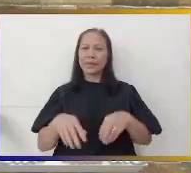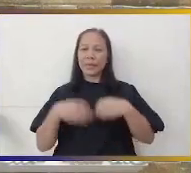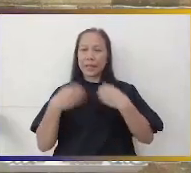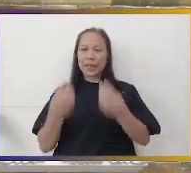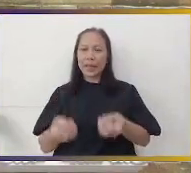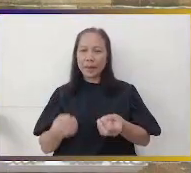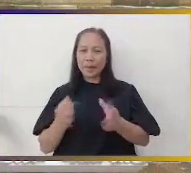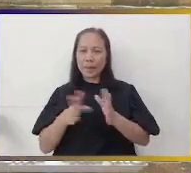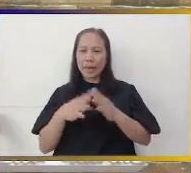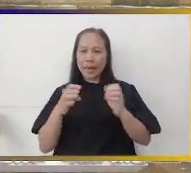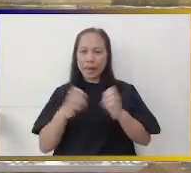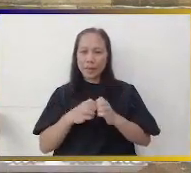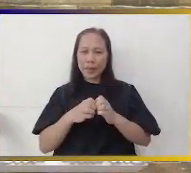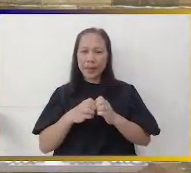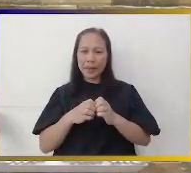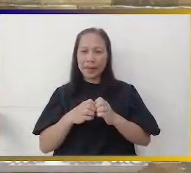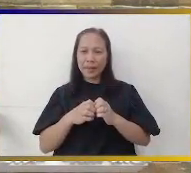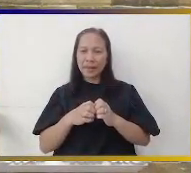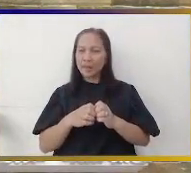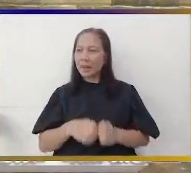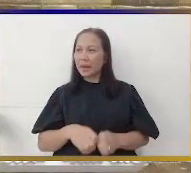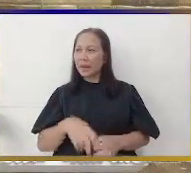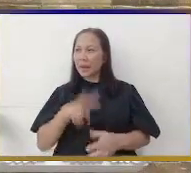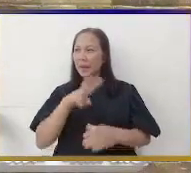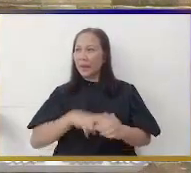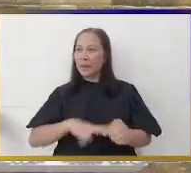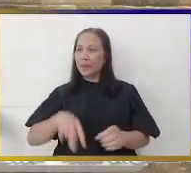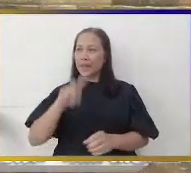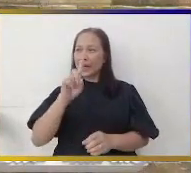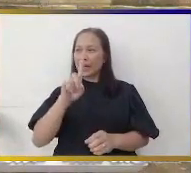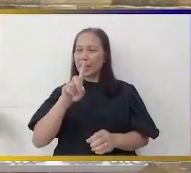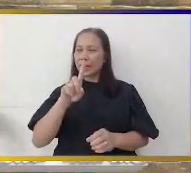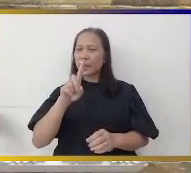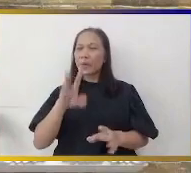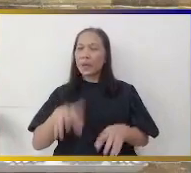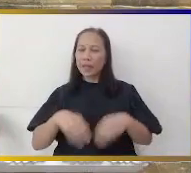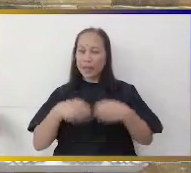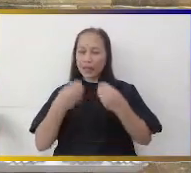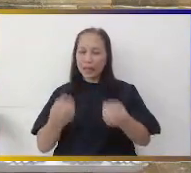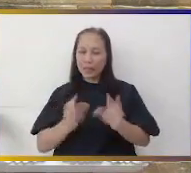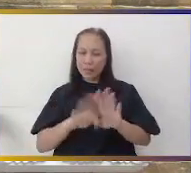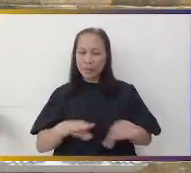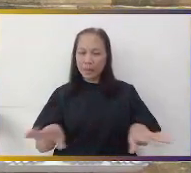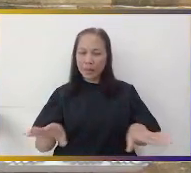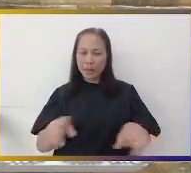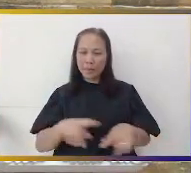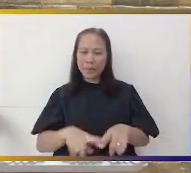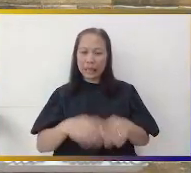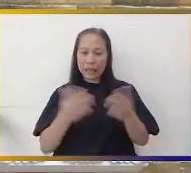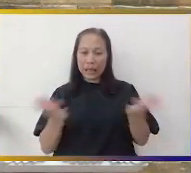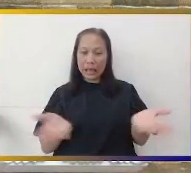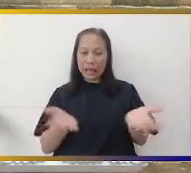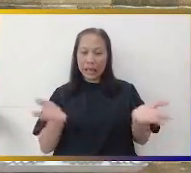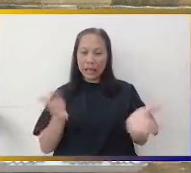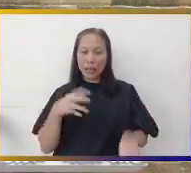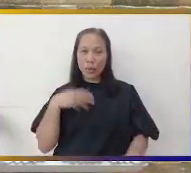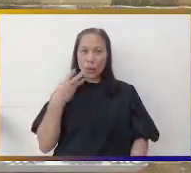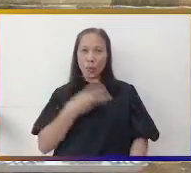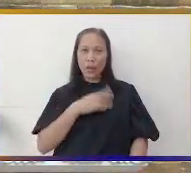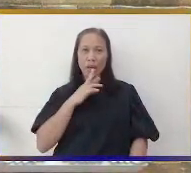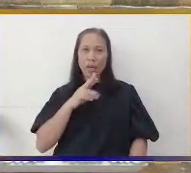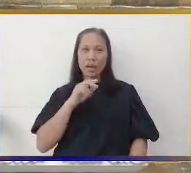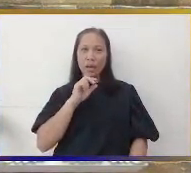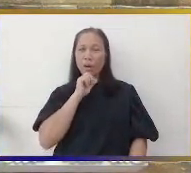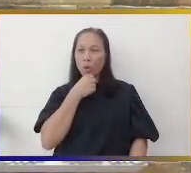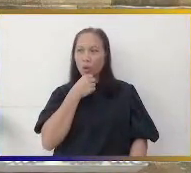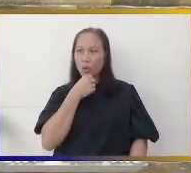mamayang gabi may Fellowship kami ashers and security Sabi nga namin o n nagbibigay kami para sa may